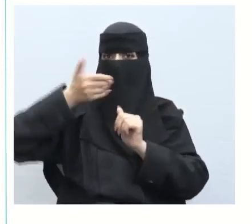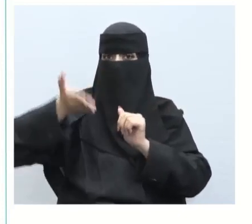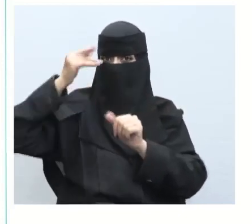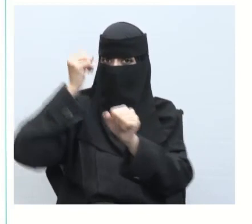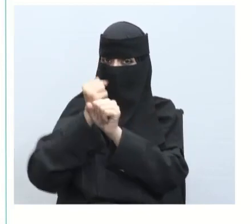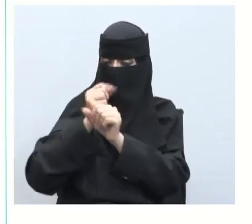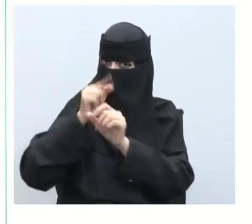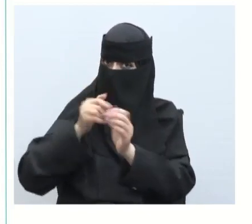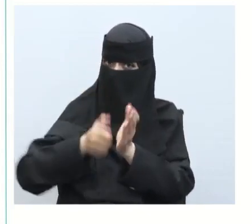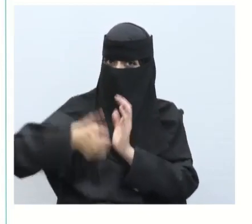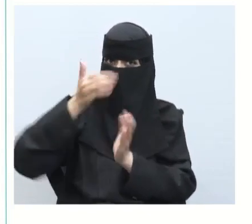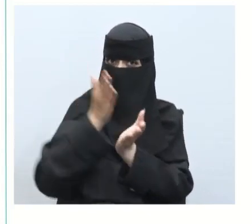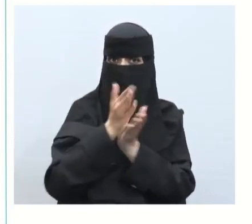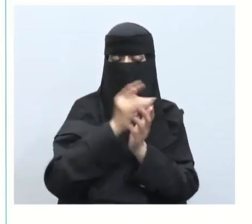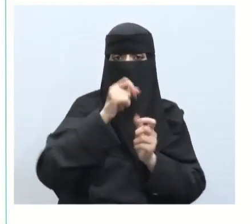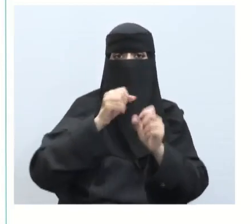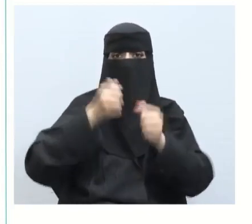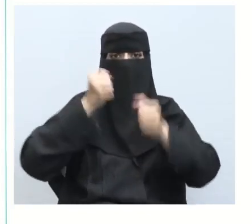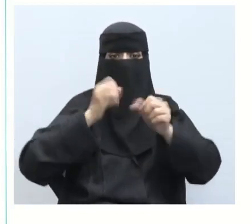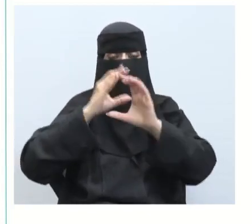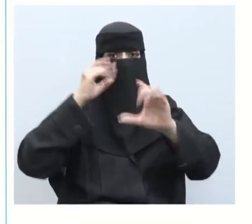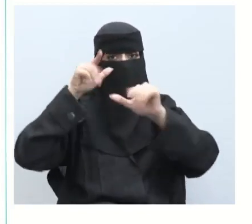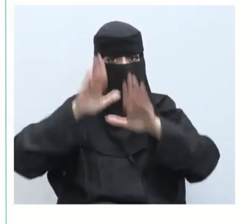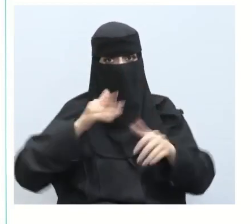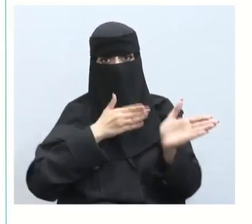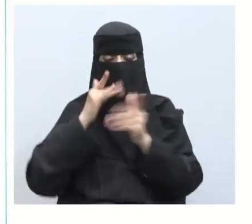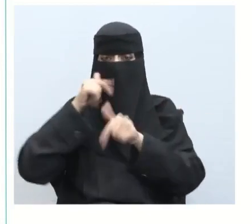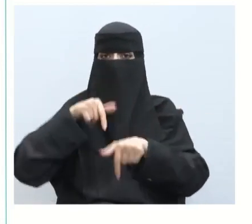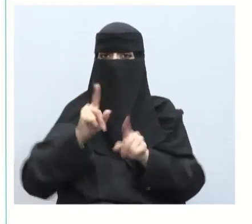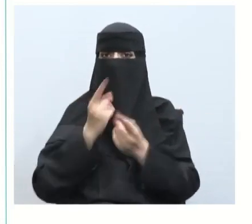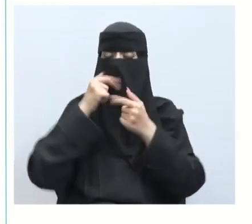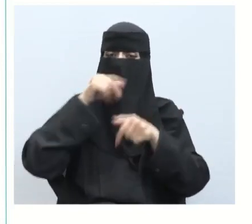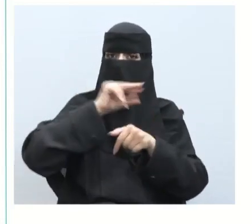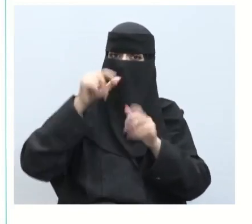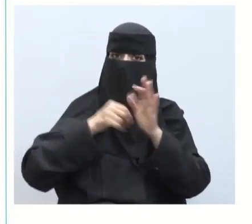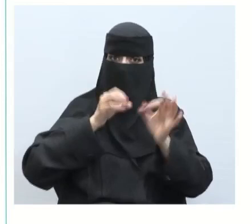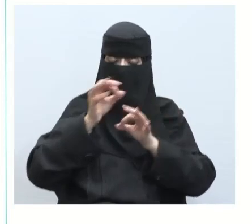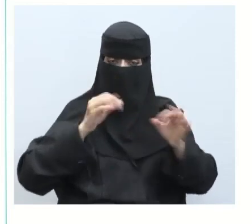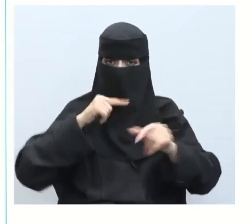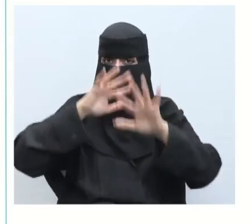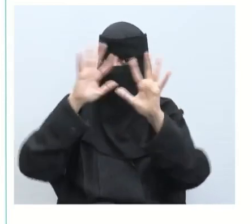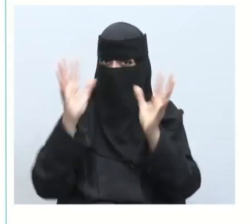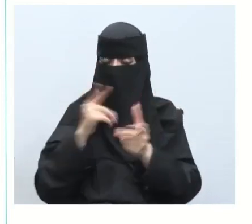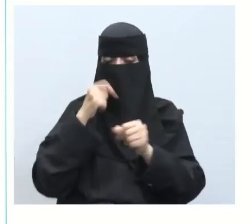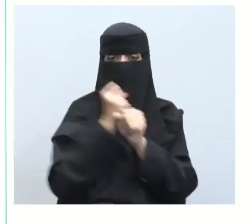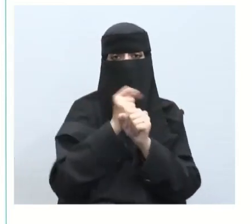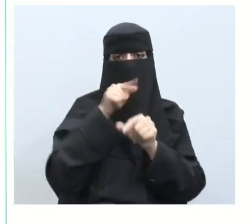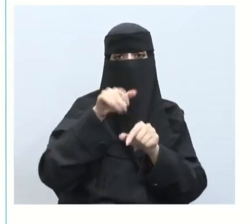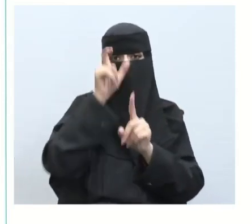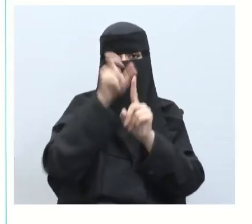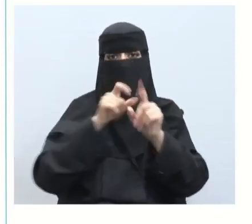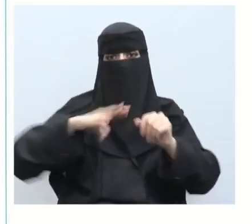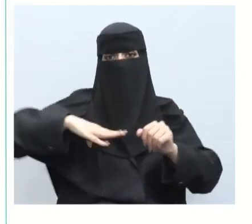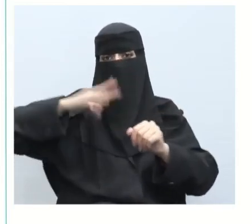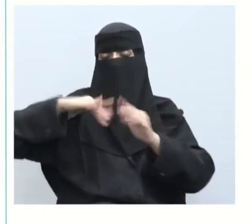اداريه لهم مساعدين سائق الحافلات هل لديهم الموارد المتاحه يعملون وفقا للخطه كل ذلك هو دور لمدير